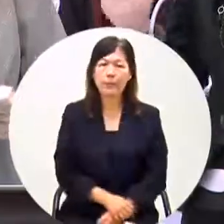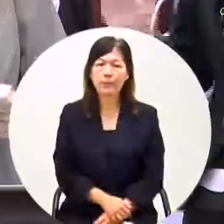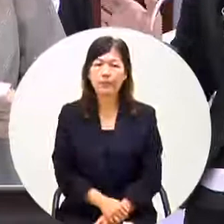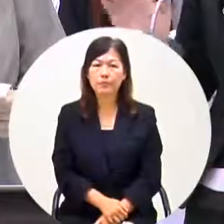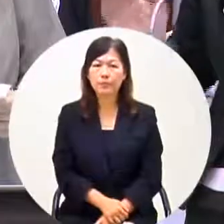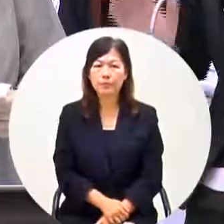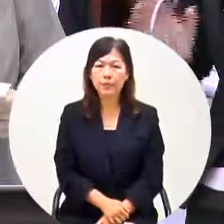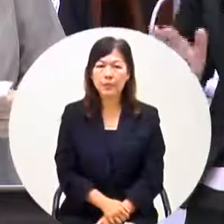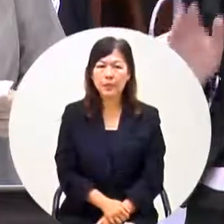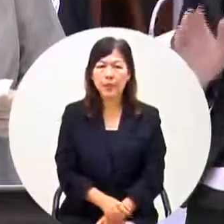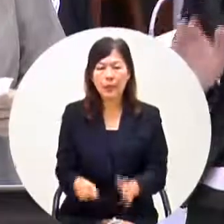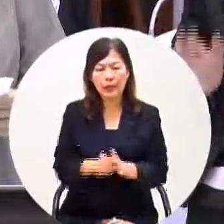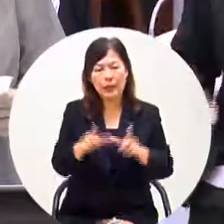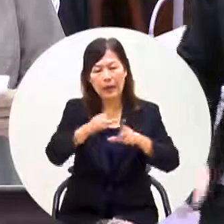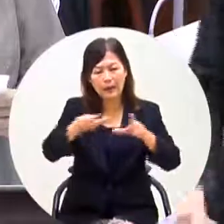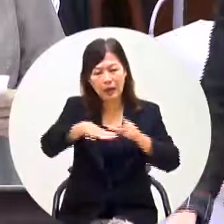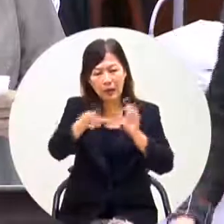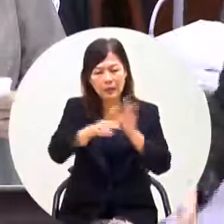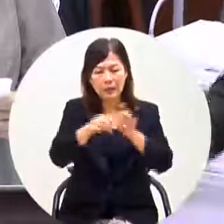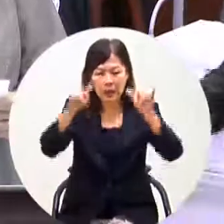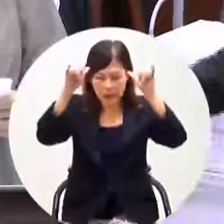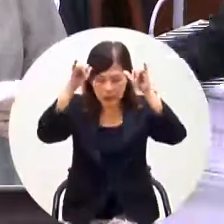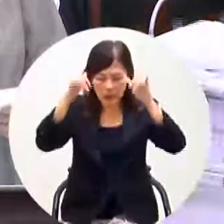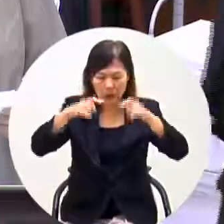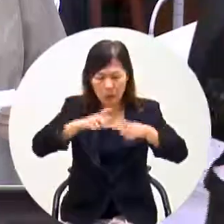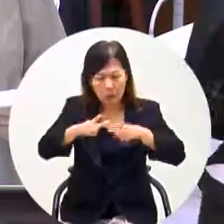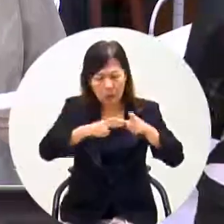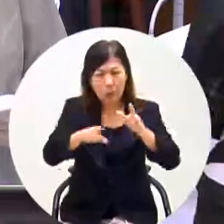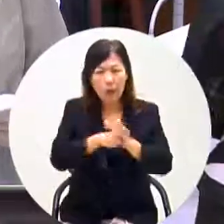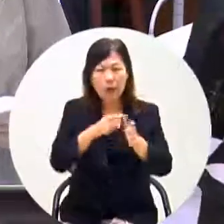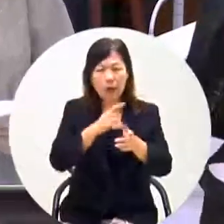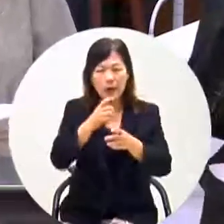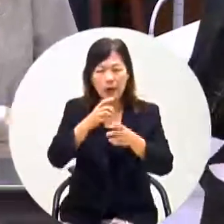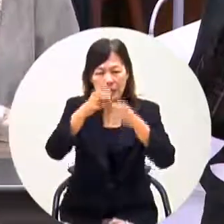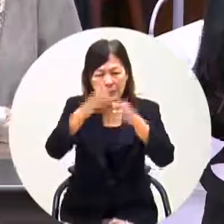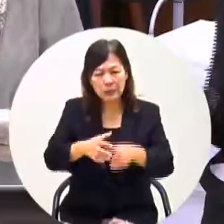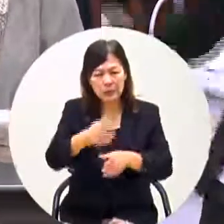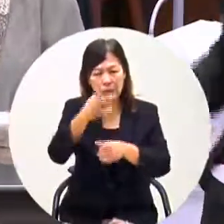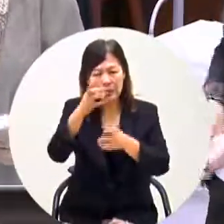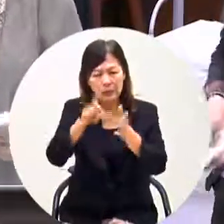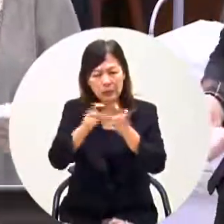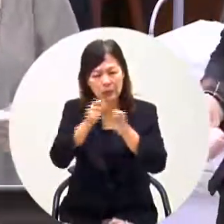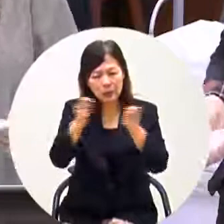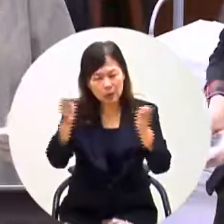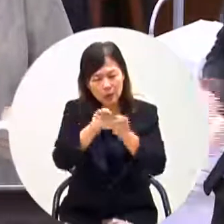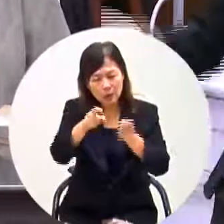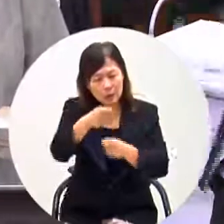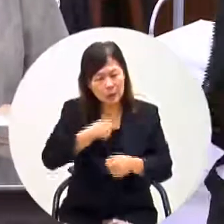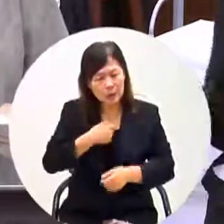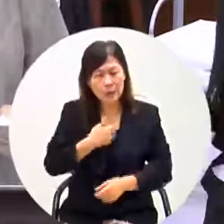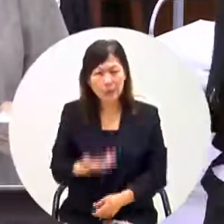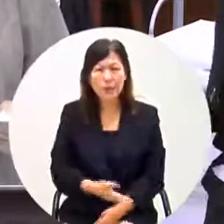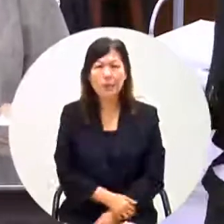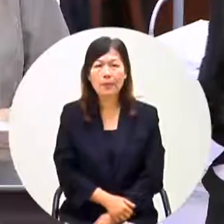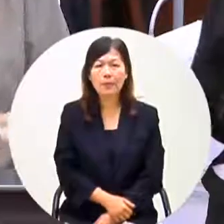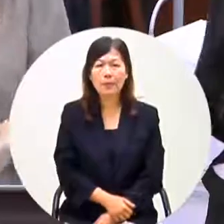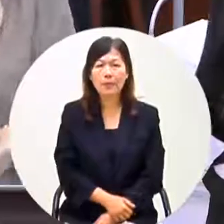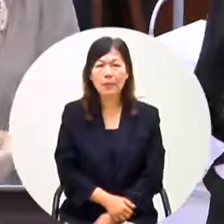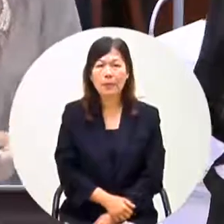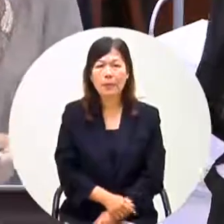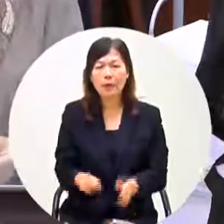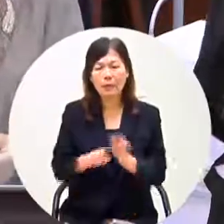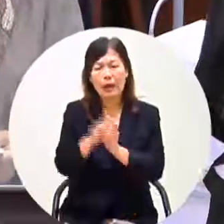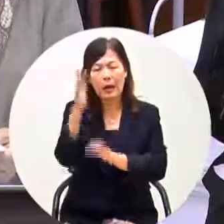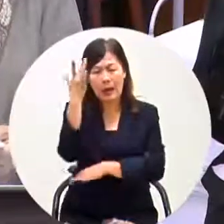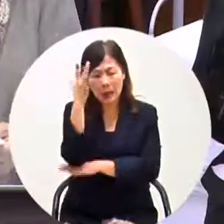路巷公园到现在已经落成多久了，你知道吗？你知道吗？ 哎，树啊，当然，我的意思讲，那个